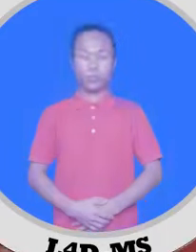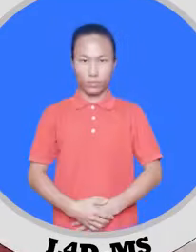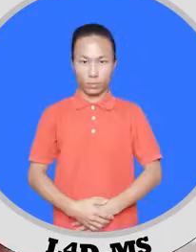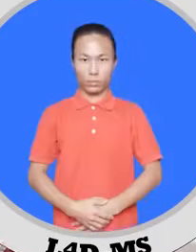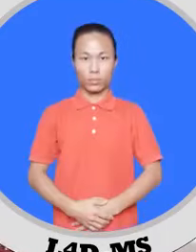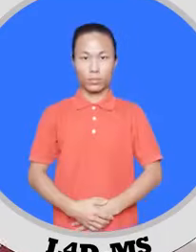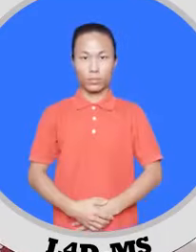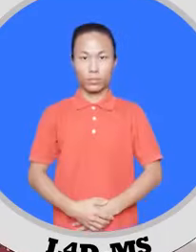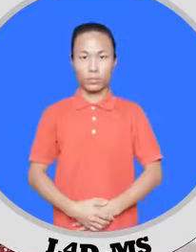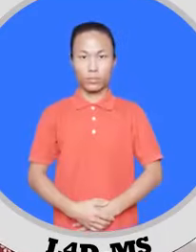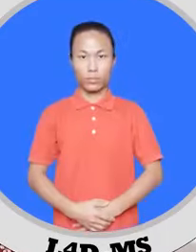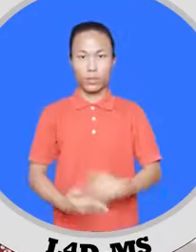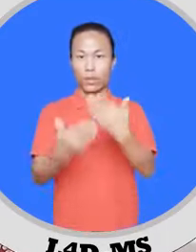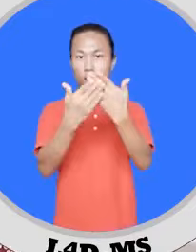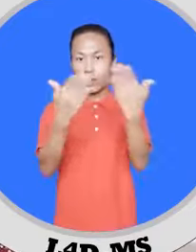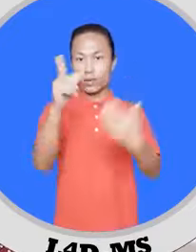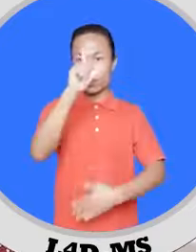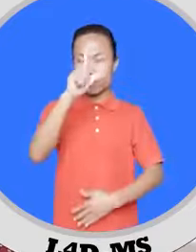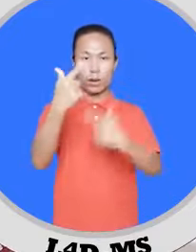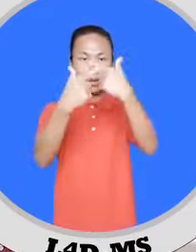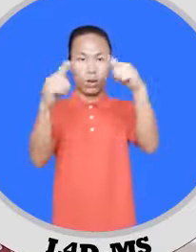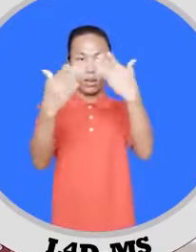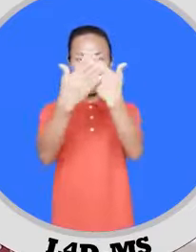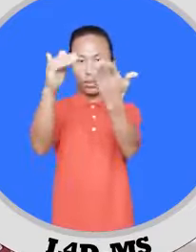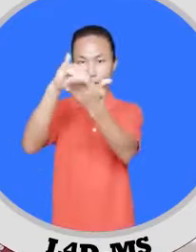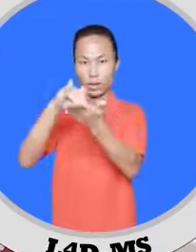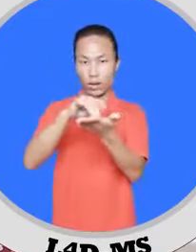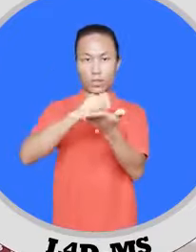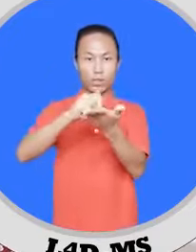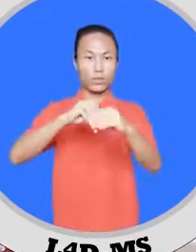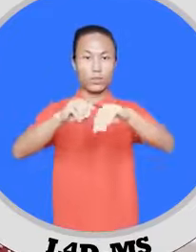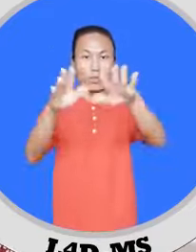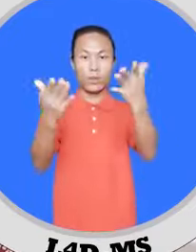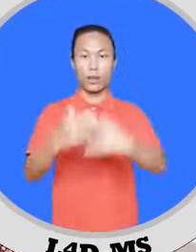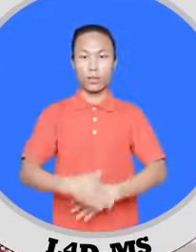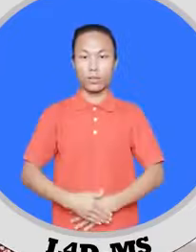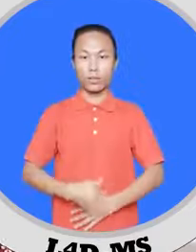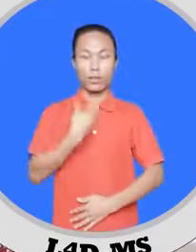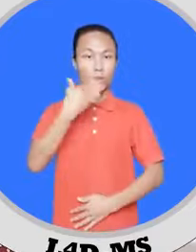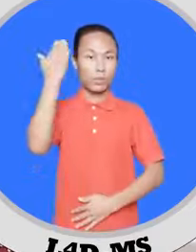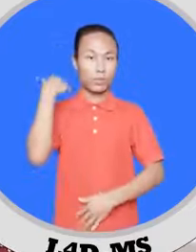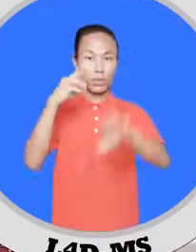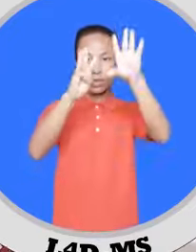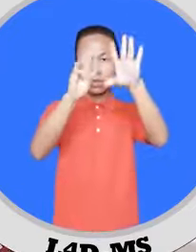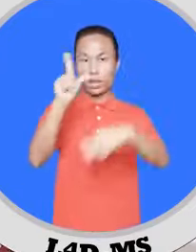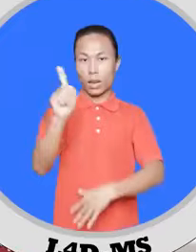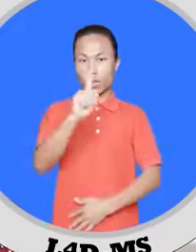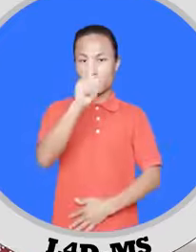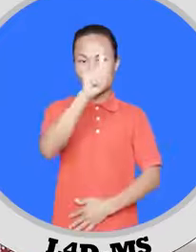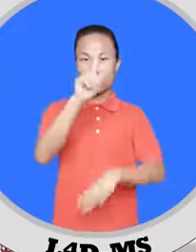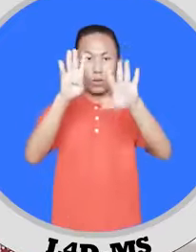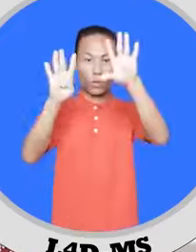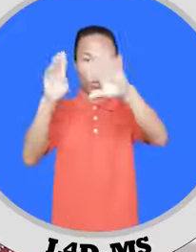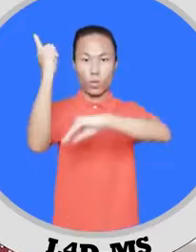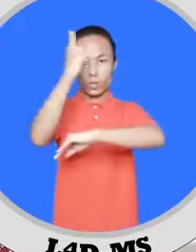။လွတ်လပ်ပြီးတော့ယုံကြည်စိတ်ချရတဲ့သတင်းဌာနတွေမှာကမန္တလေးမြို့အောင်မြေသာဆန်မြို့နယ်ရွှေတချောင်းမြောင်းပေါ်ညောင်ပင်